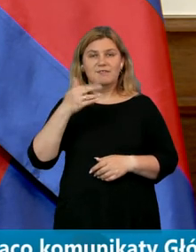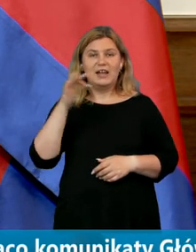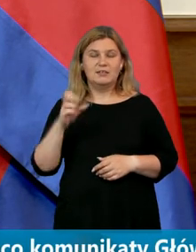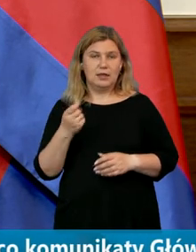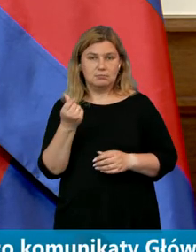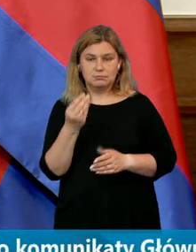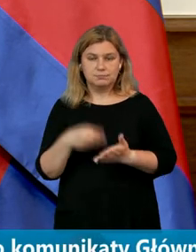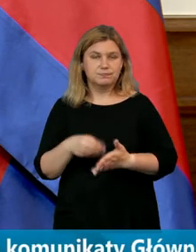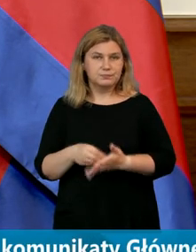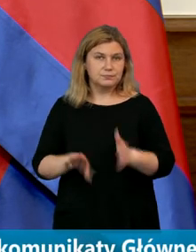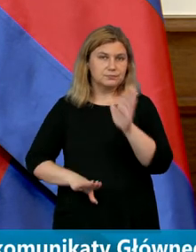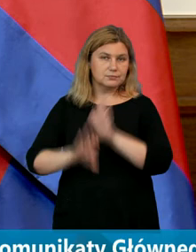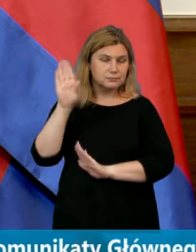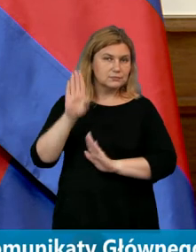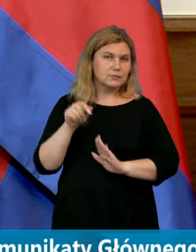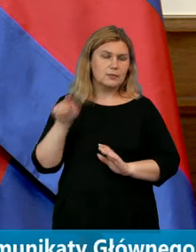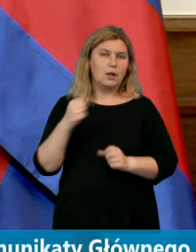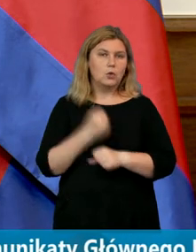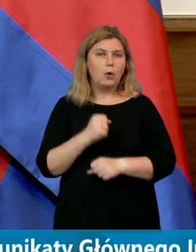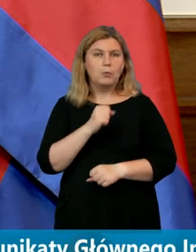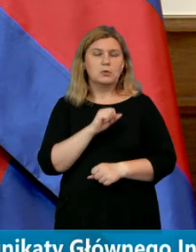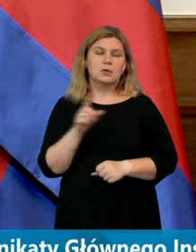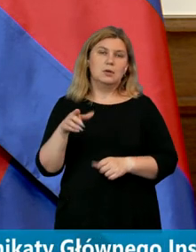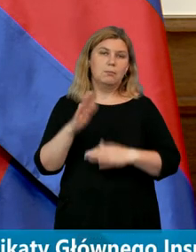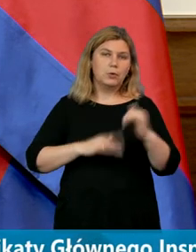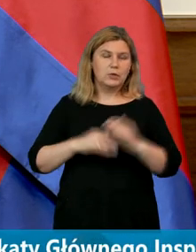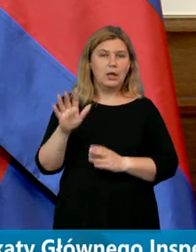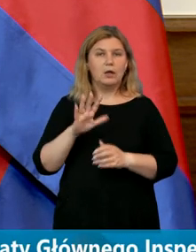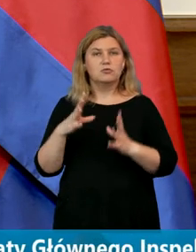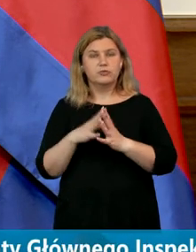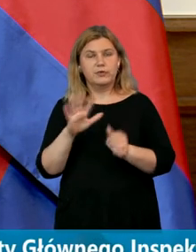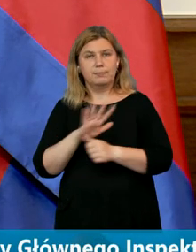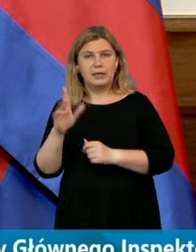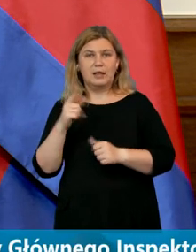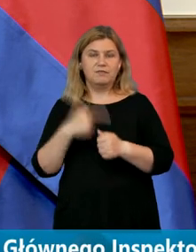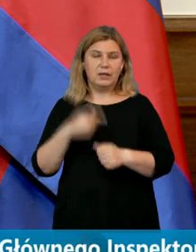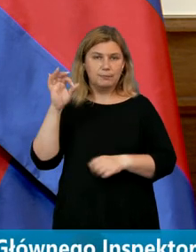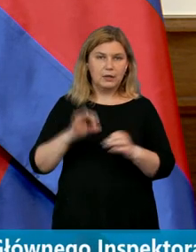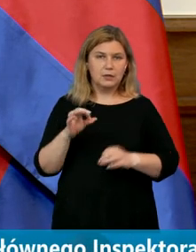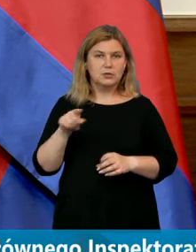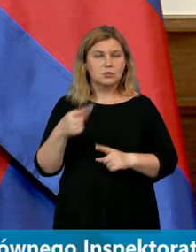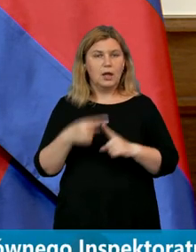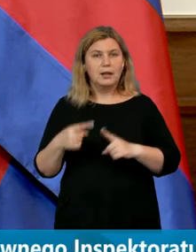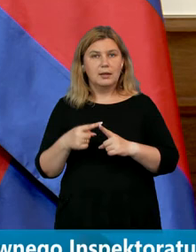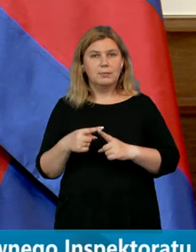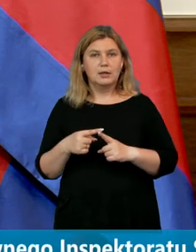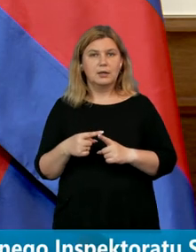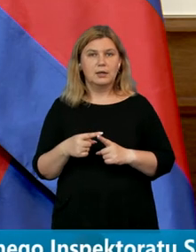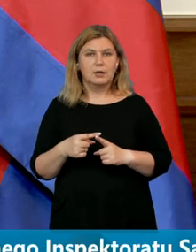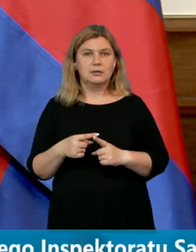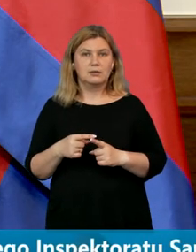koszty robót budowlanych o 10, 15, czasem 20%. Więc to jest pewien element